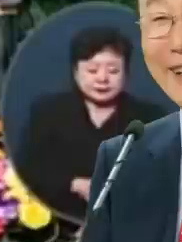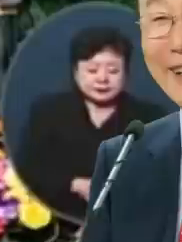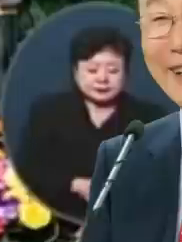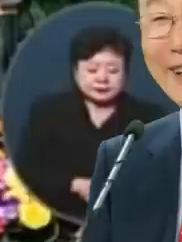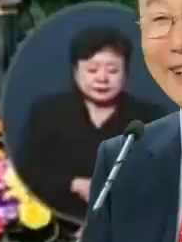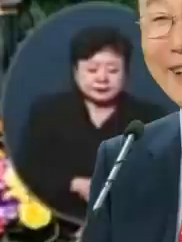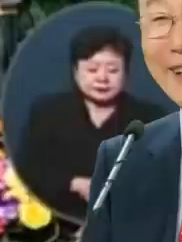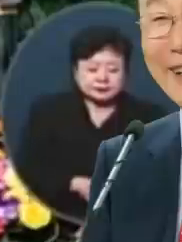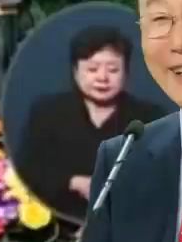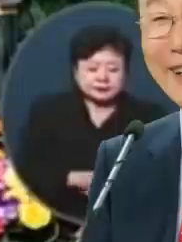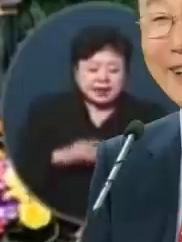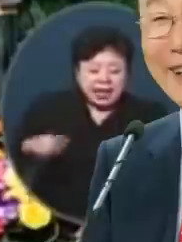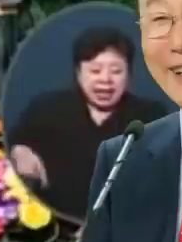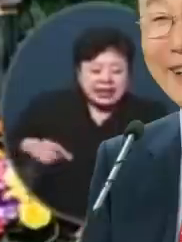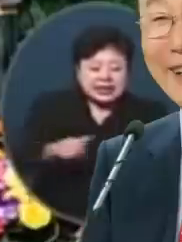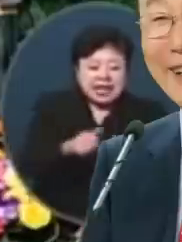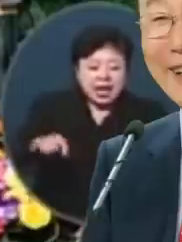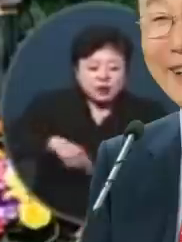엘리야 혼자가 아니라